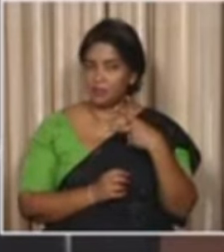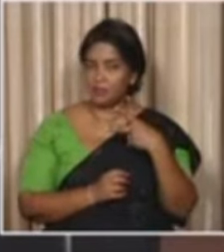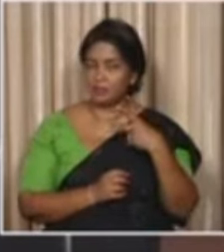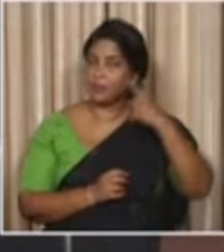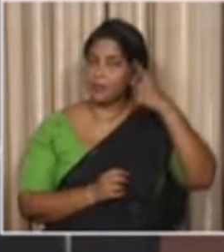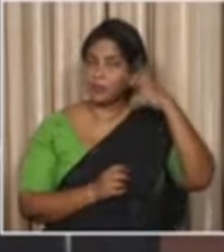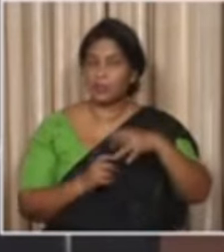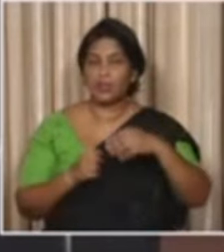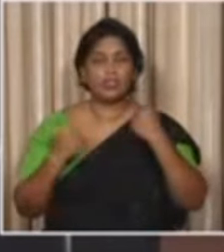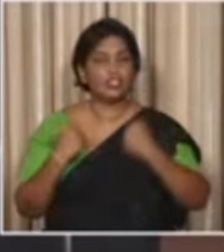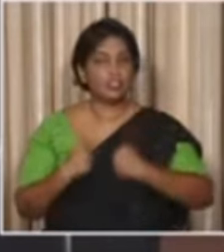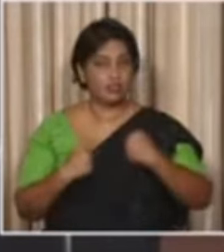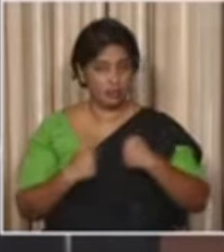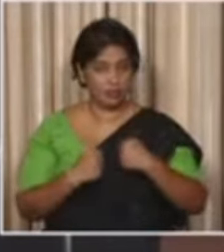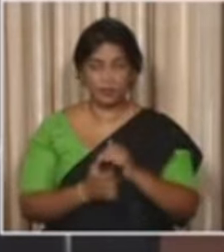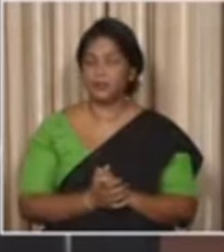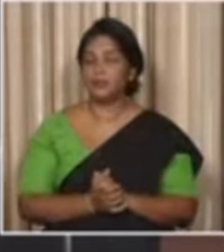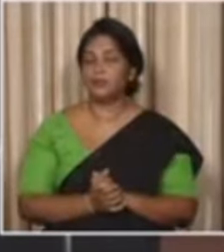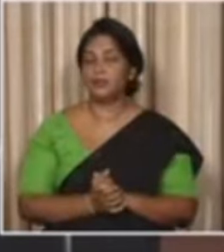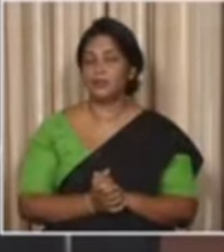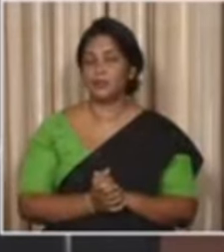නියෝජ්‍ය අධිපති